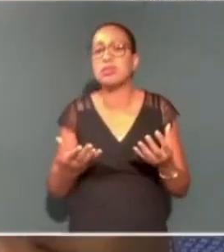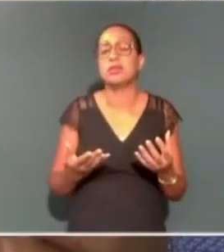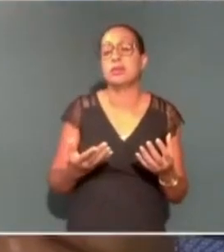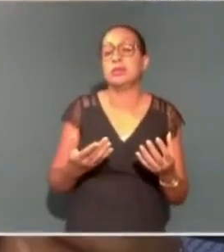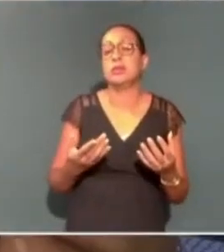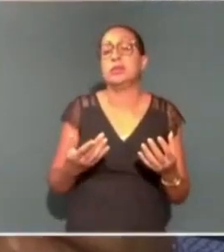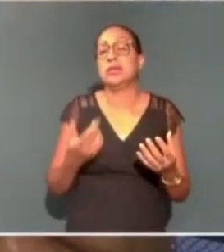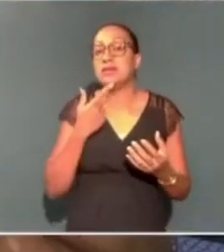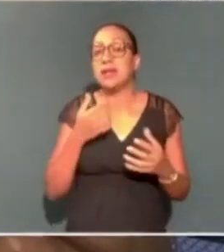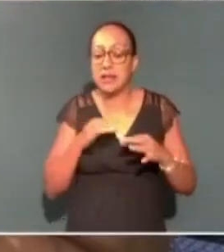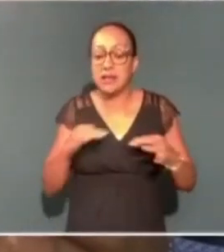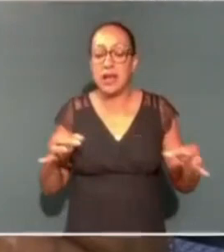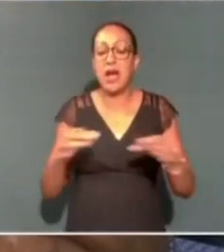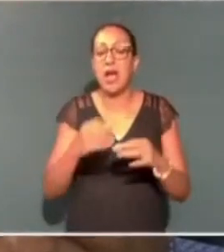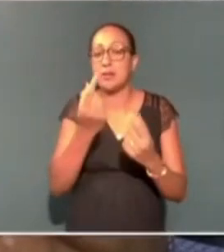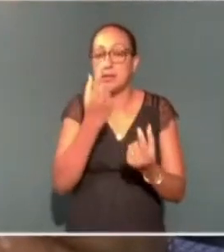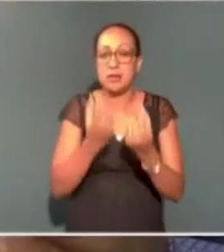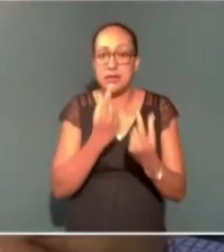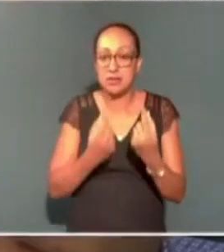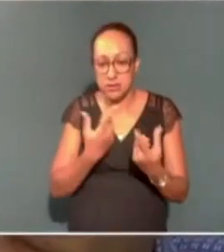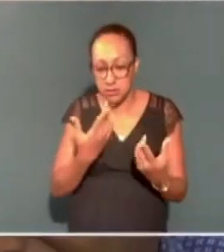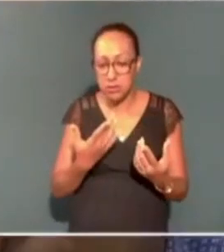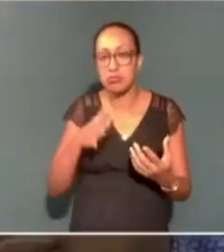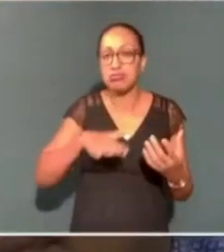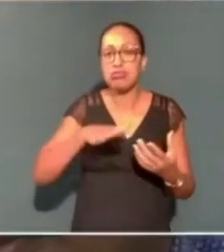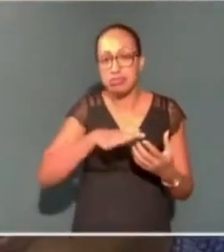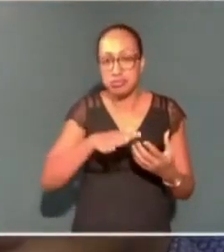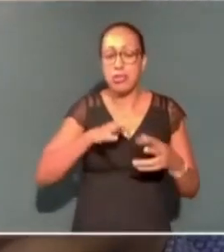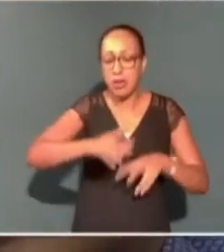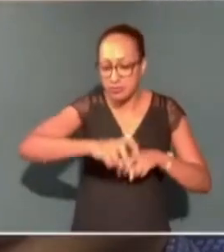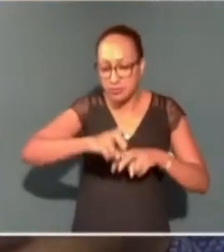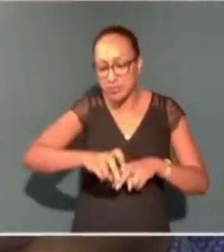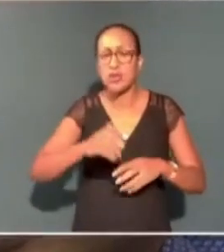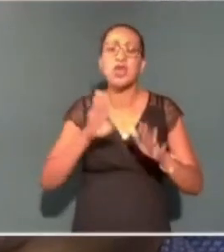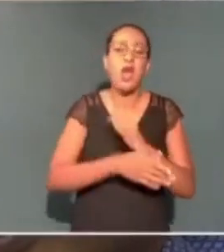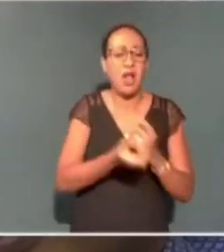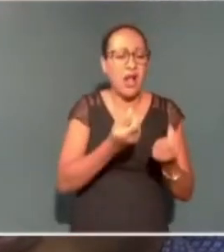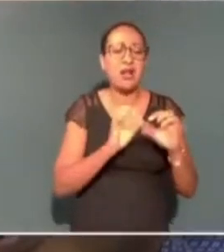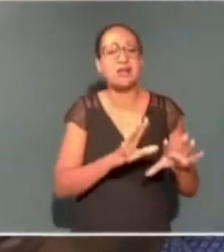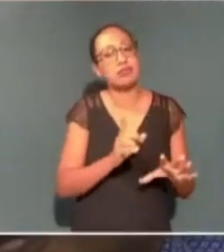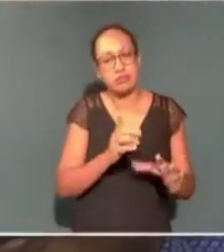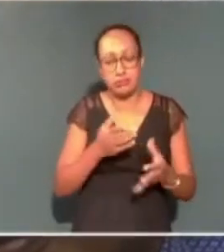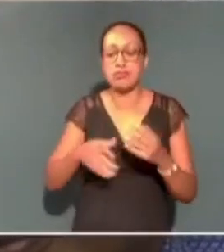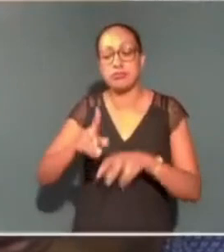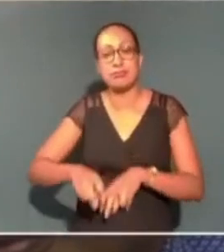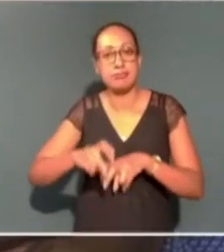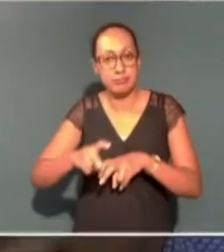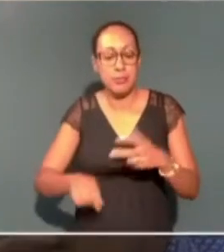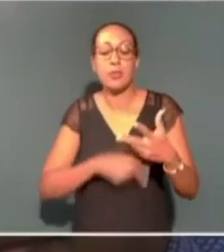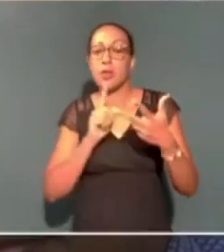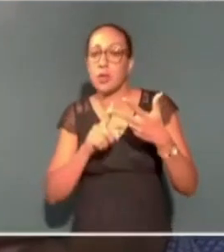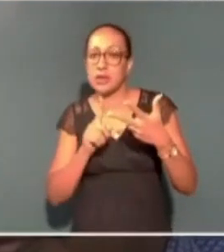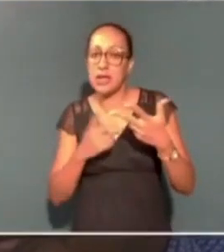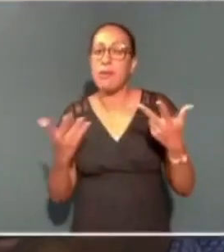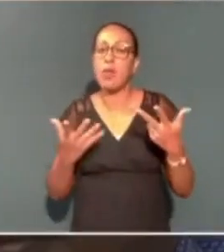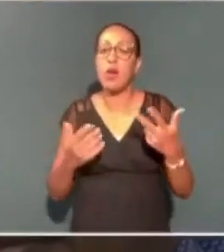un retour des terres vers l'agriculture plutôt que de le laisser en friche. Et puis, troisièmement, ça c'est une analyse à faire,